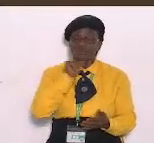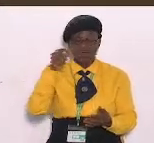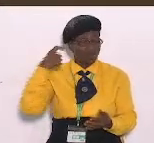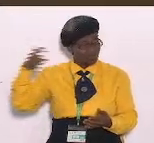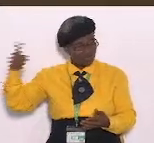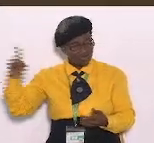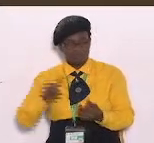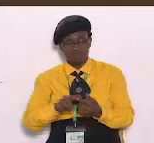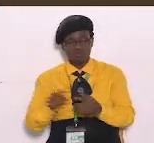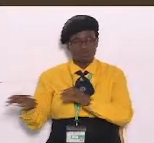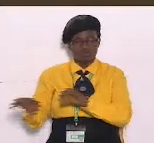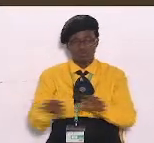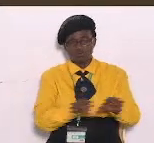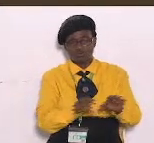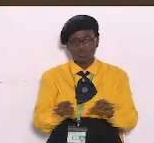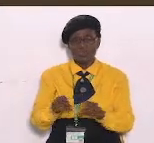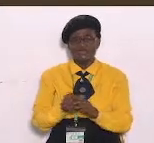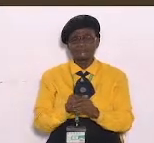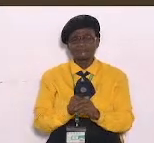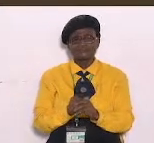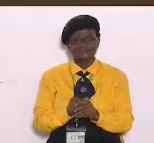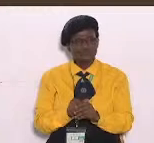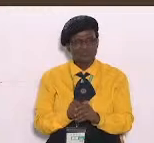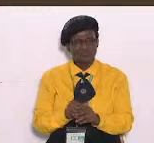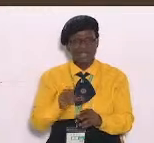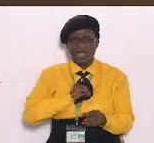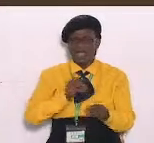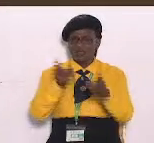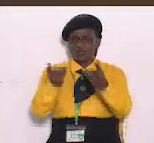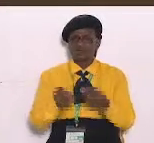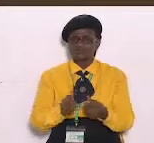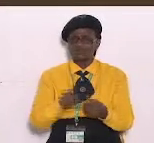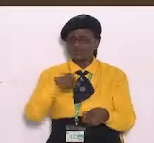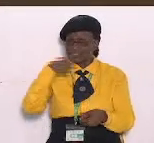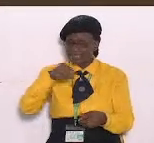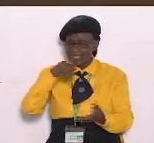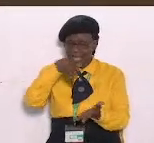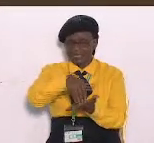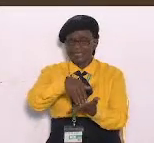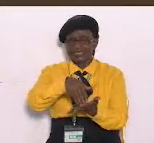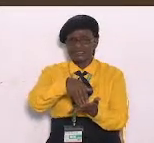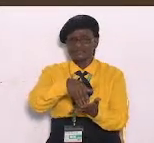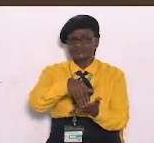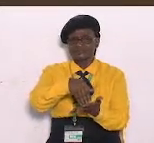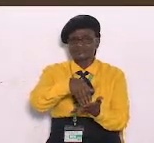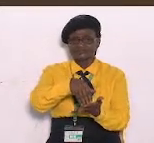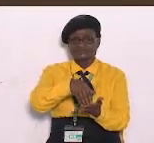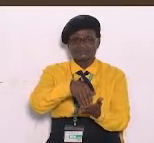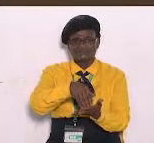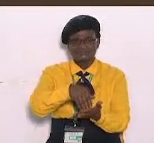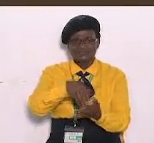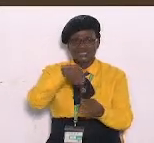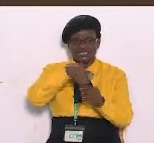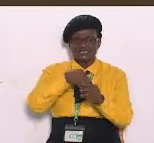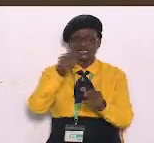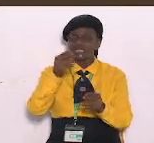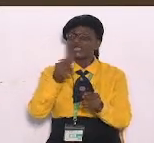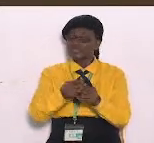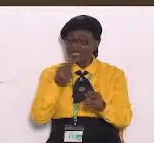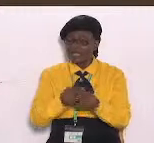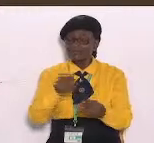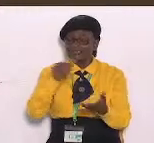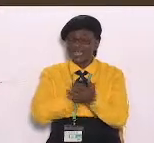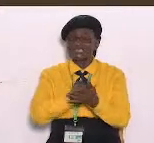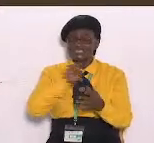voulais même pas faire avant et je voulais vous dire encore au